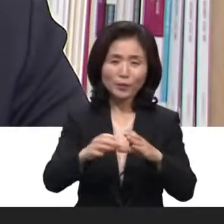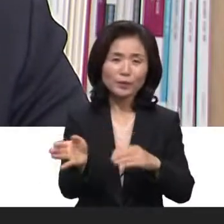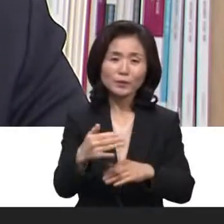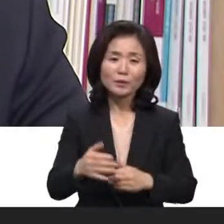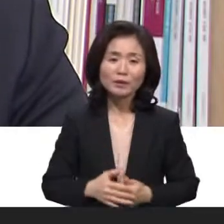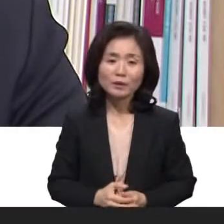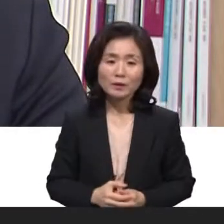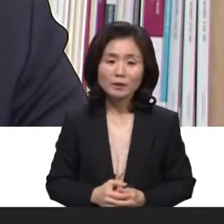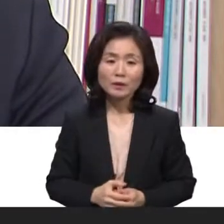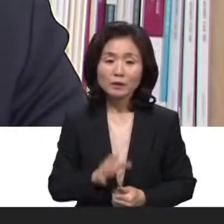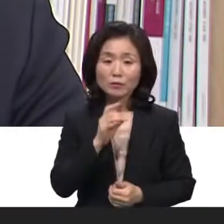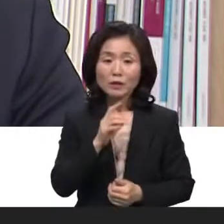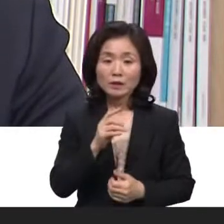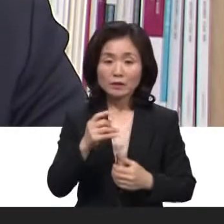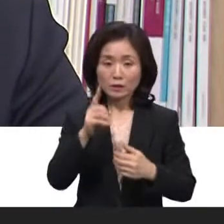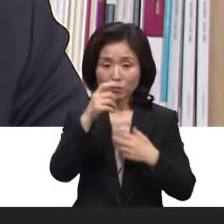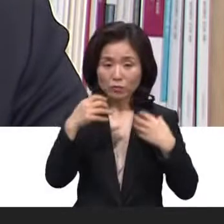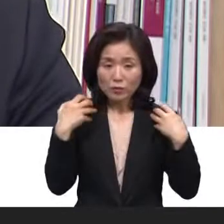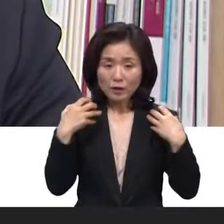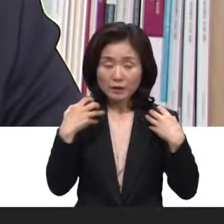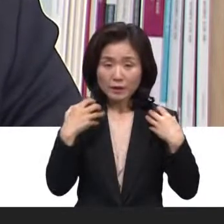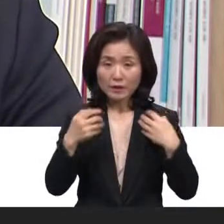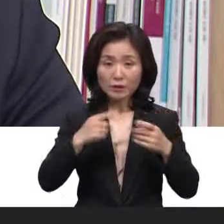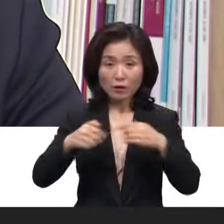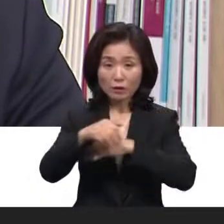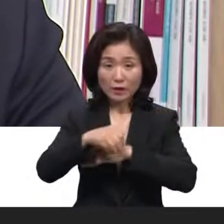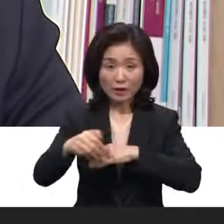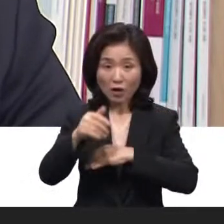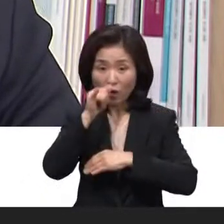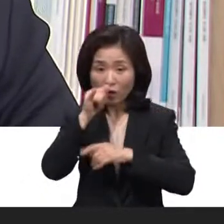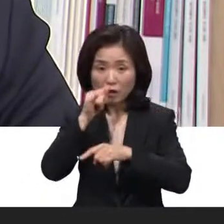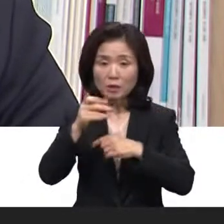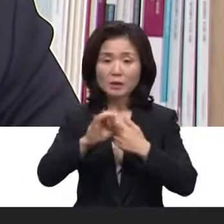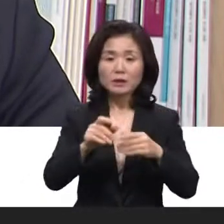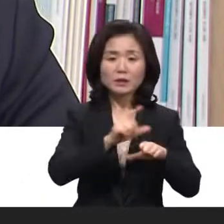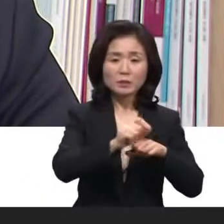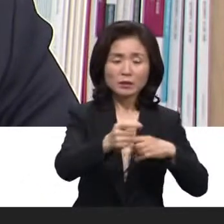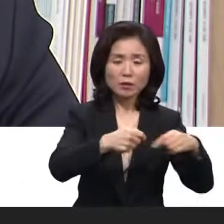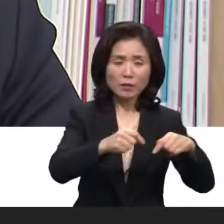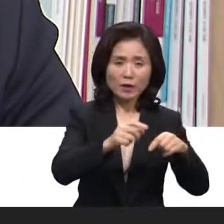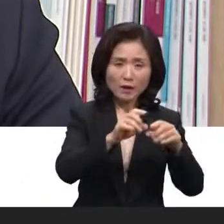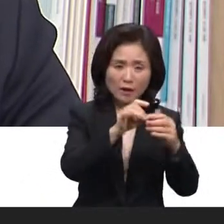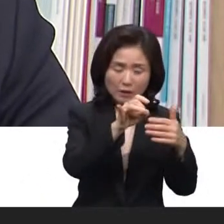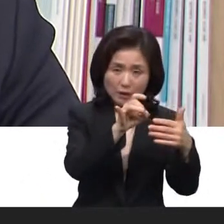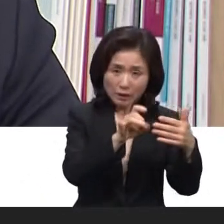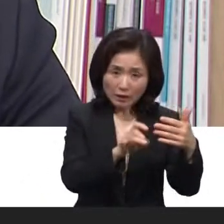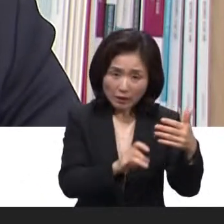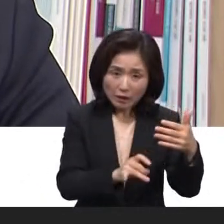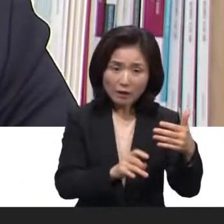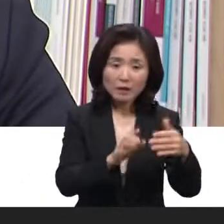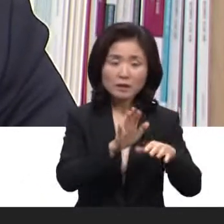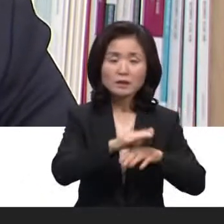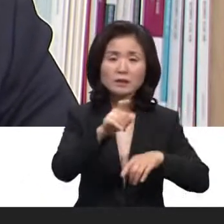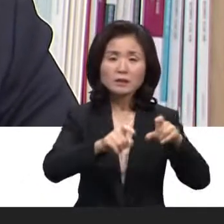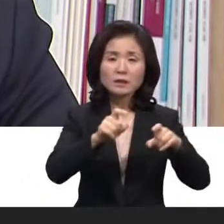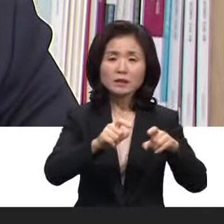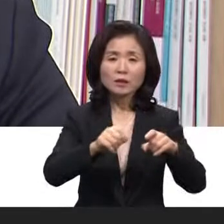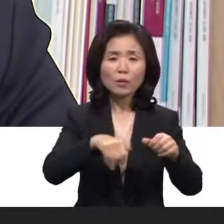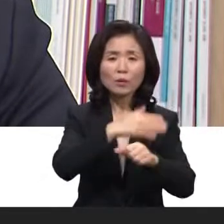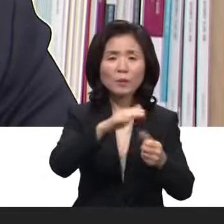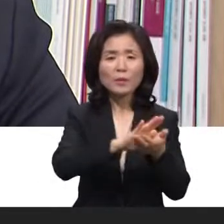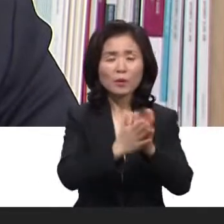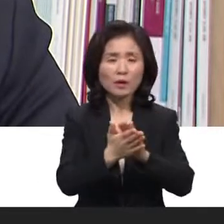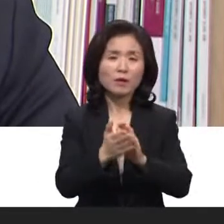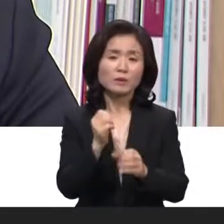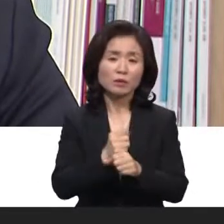큰 어떠니 깔 적 덩어리 정책들이 있다면 은 지방정가 시 책들이 굉장히 현상의 어떤 큰 변화들을 일으키고 있거든요